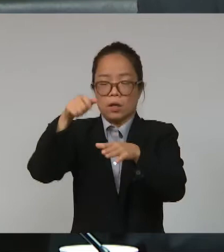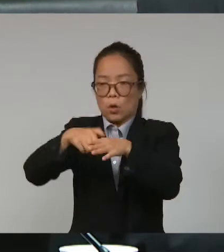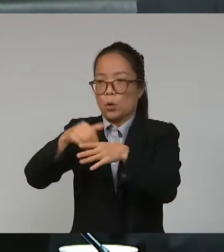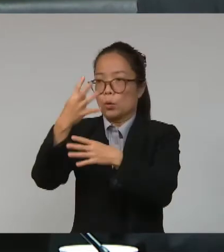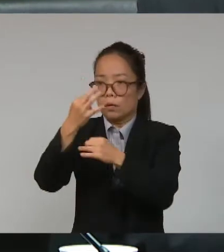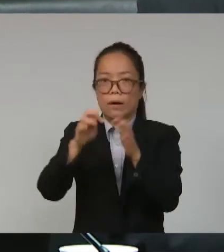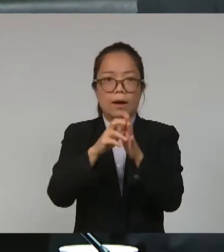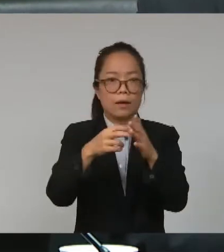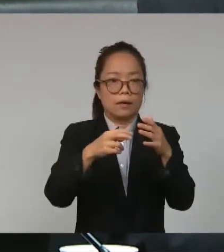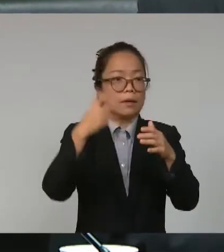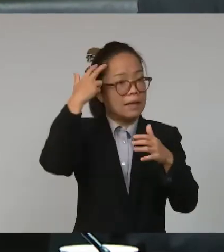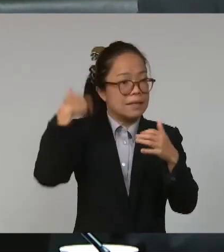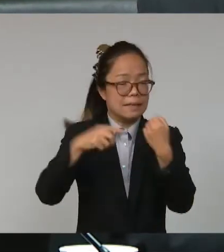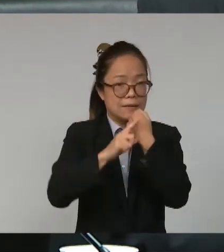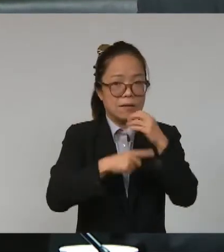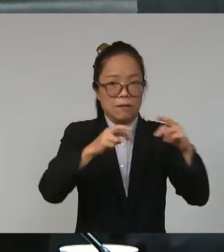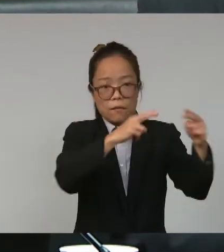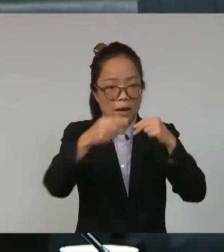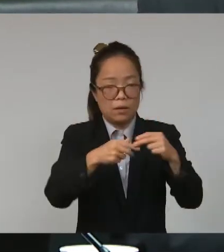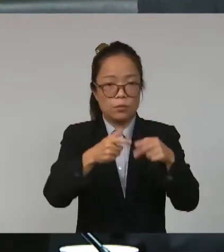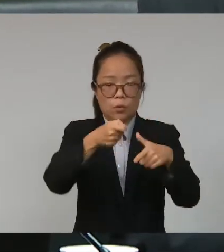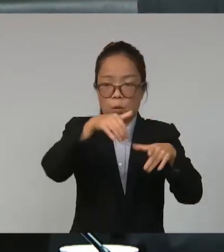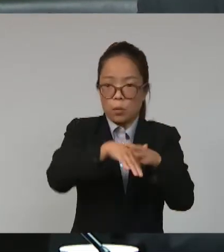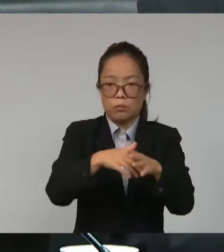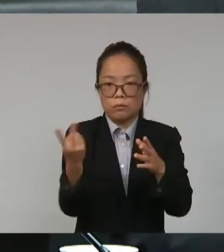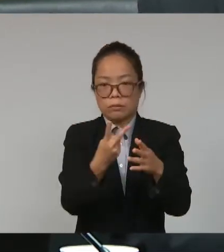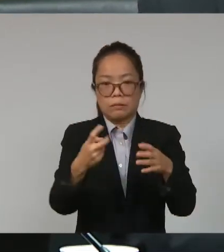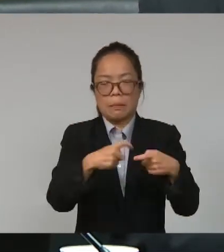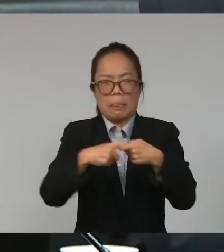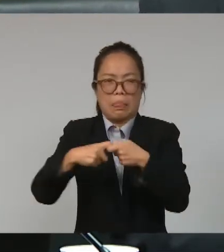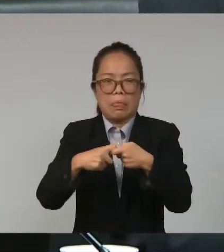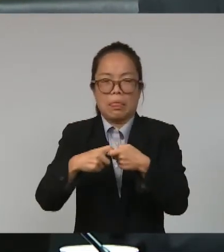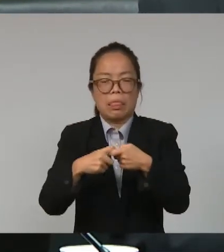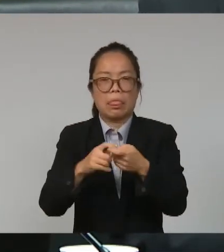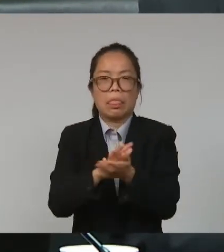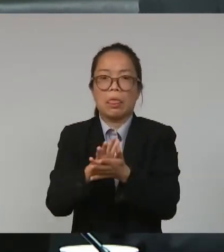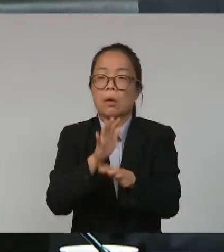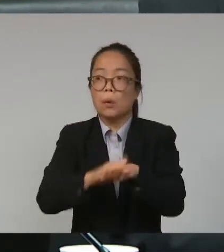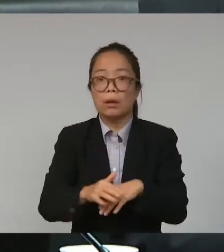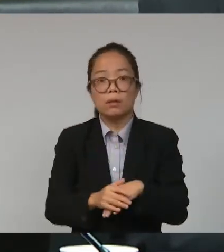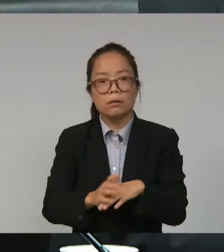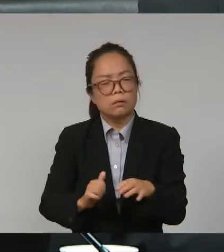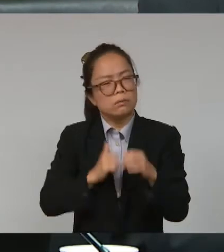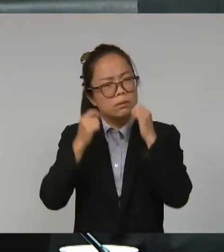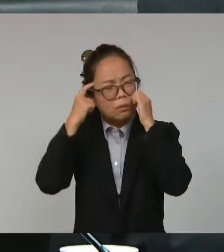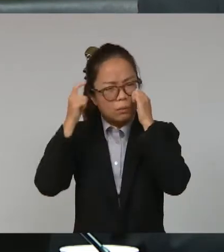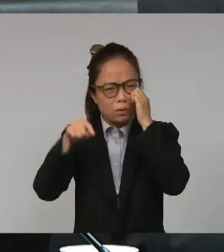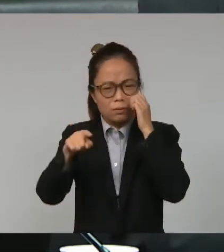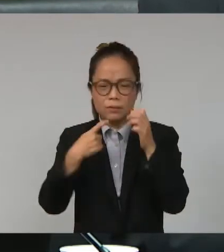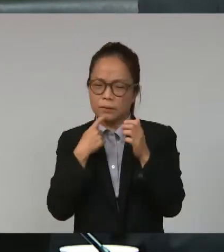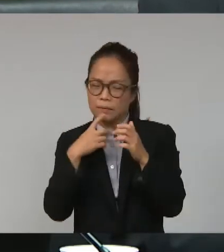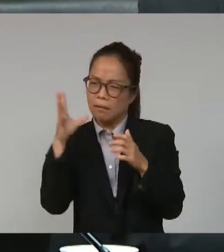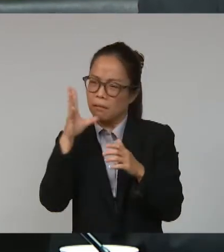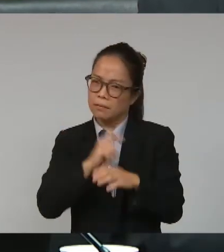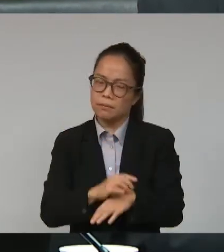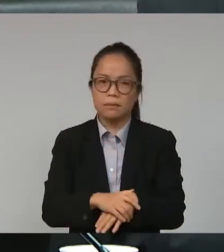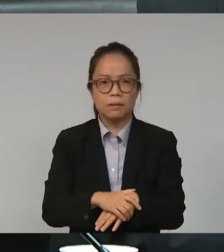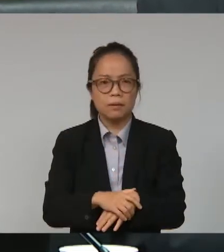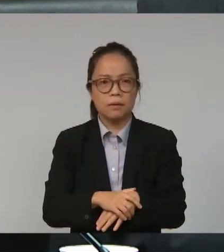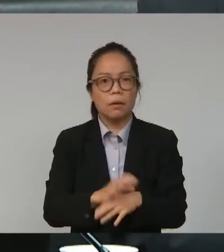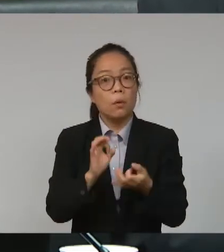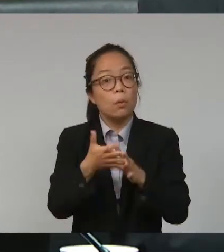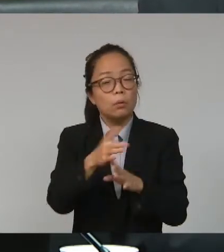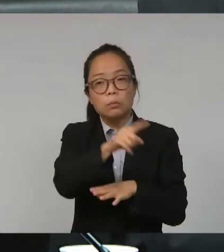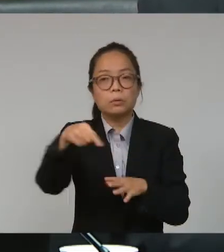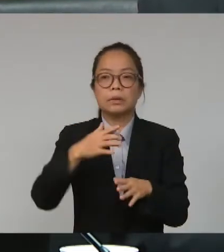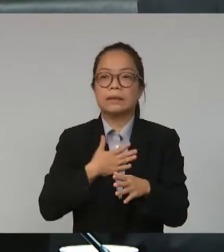宪公投扯在一起。好，那所以那实际上我们认为这个质疑是很怪的啦，哈，因为我